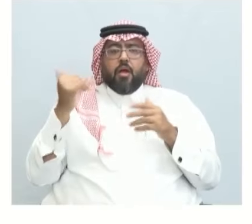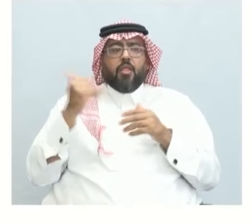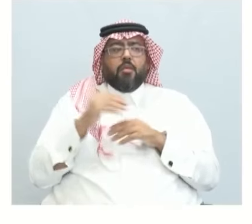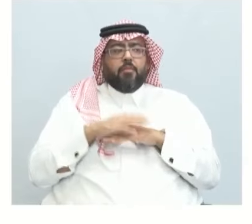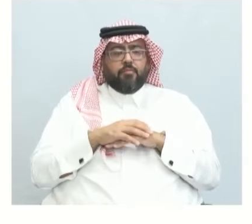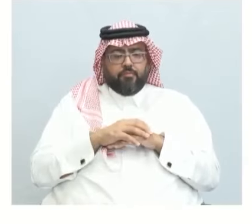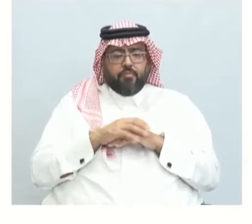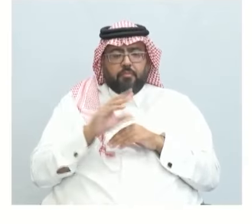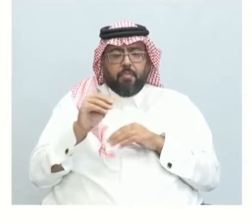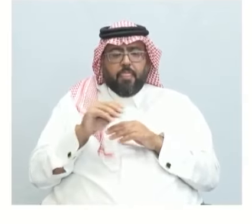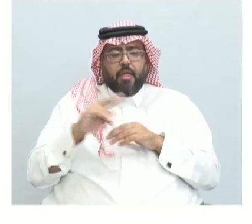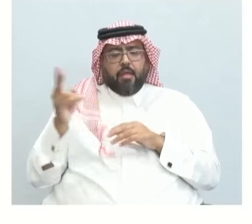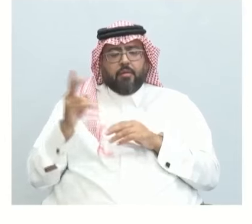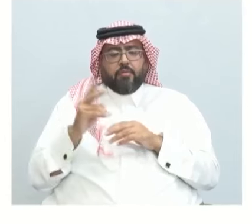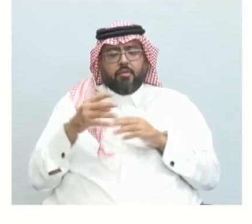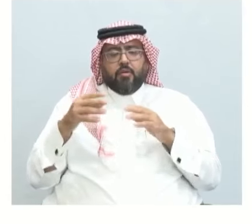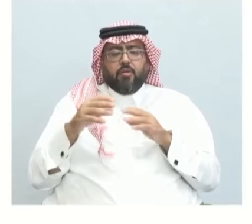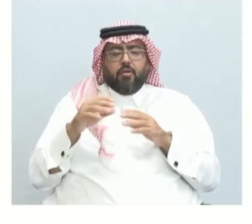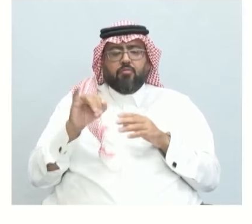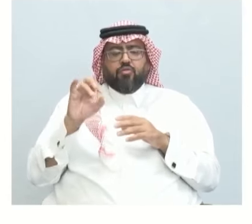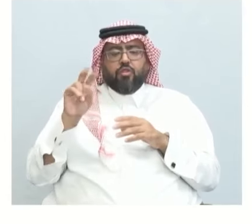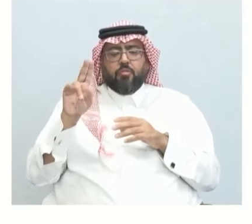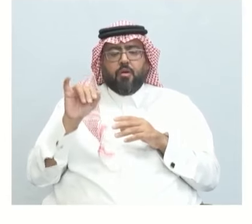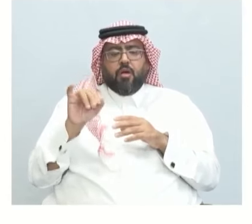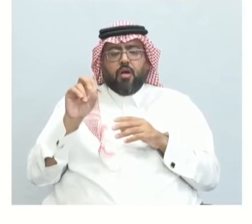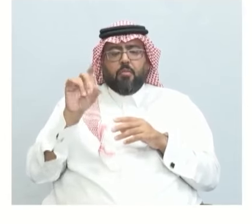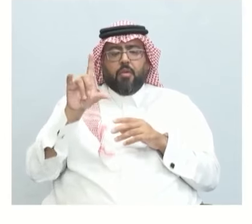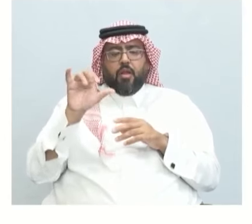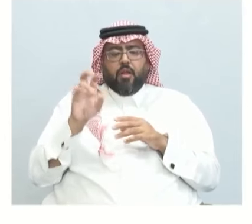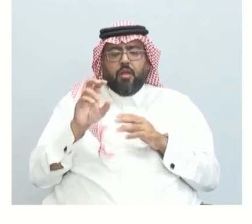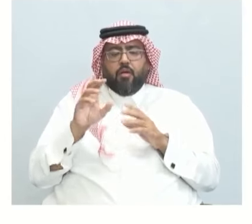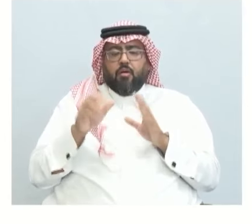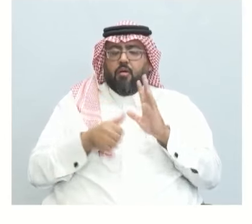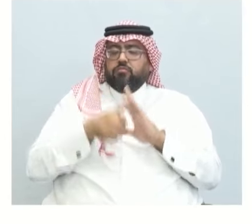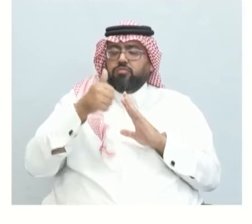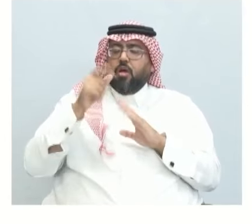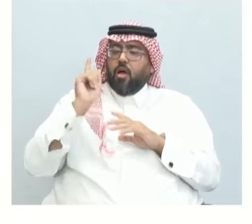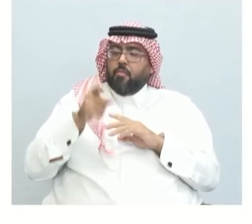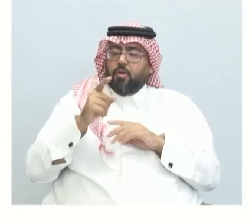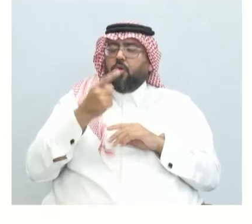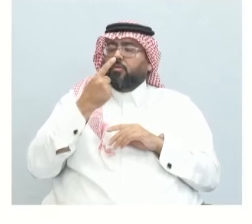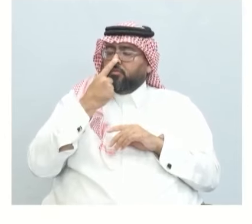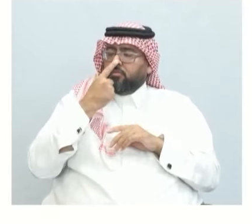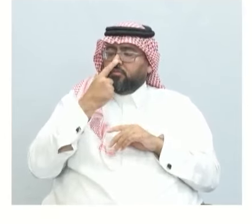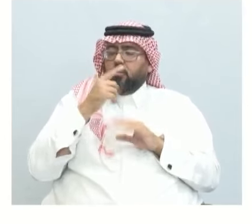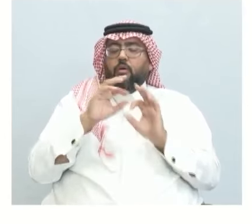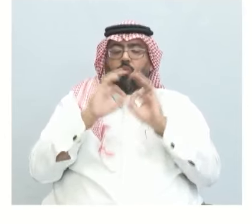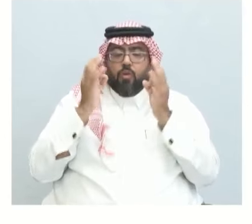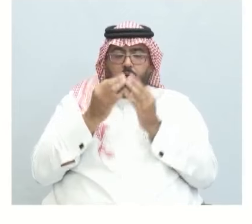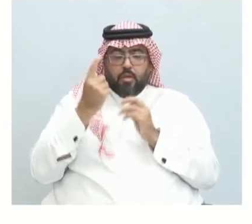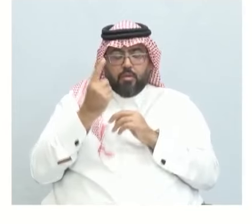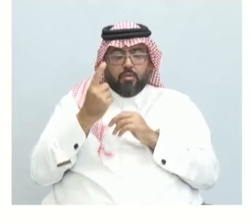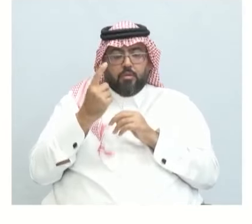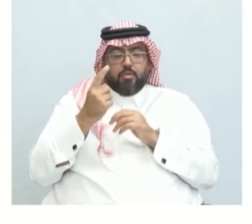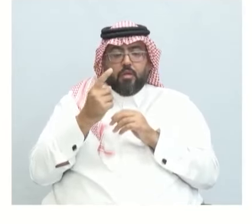قديما مثل غيرهم مجتمعا قبليا القبيله فيه مقدمه وامرها مطاع والمرء منهم غالبا ما